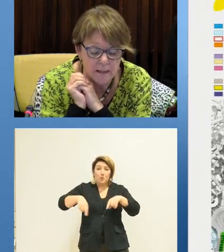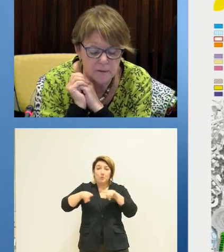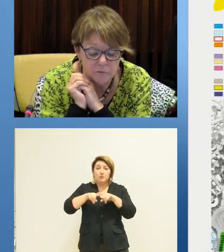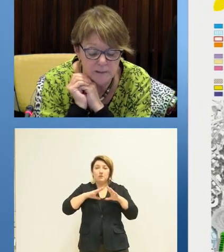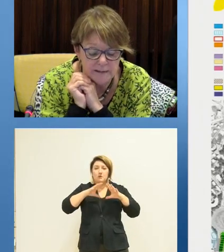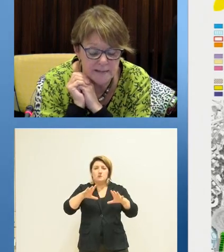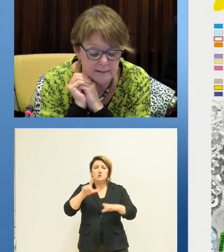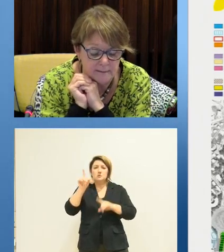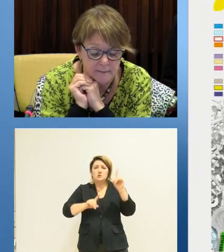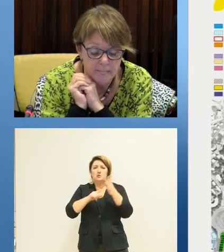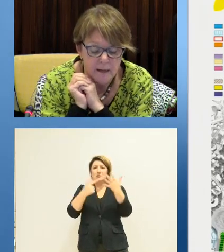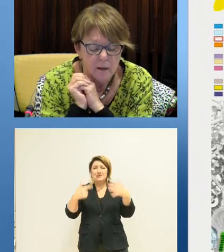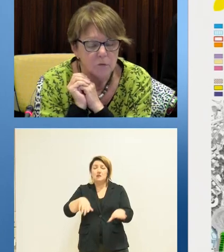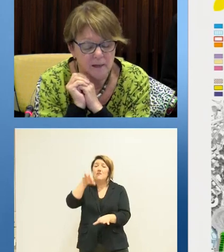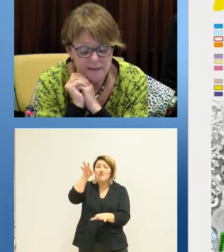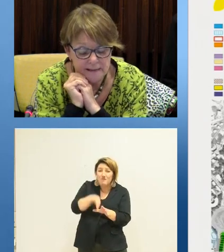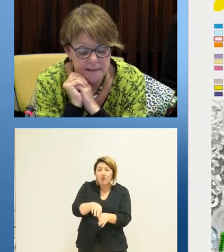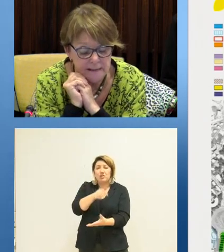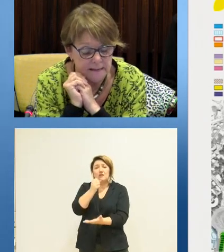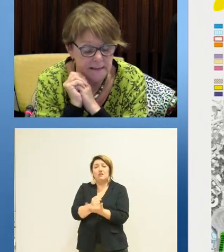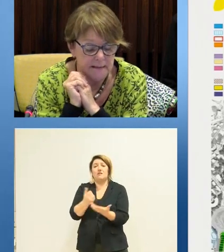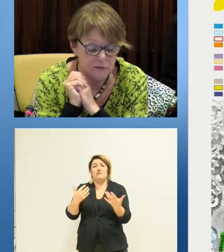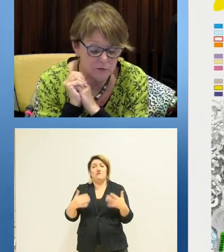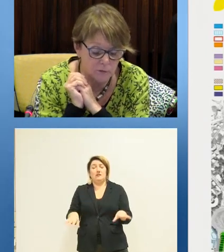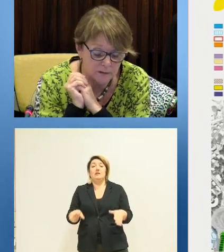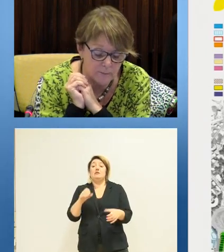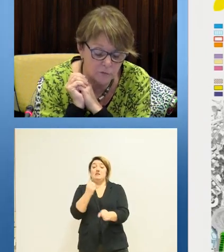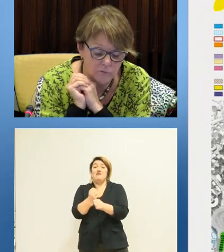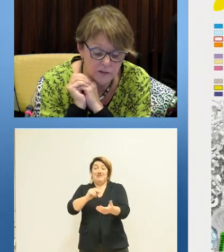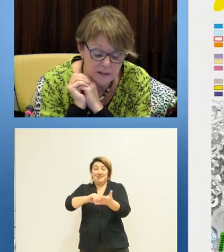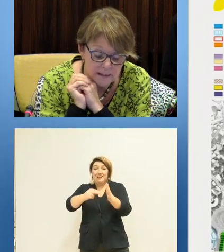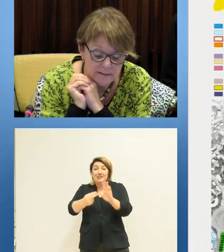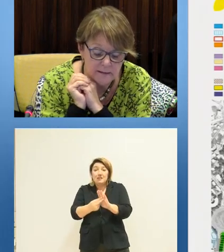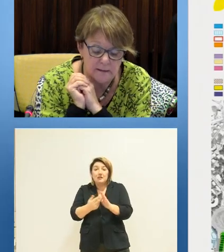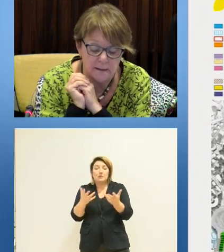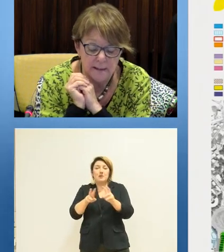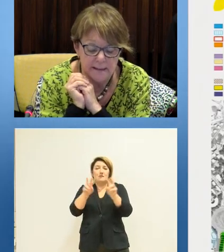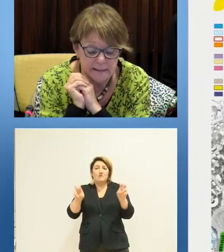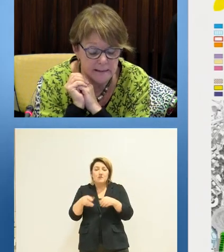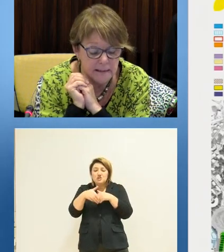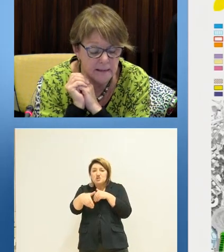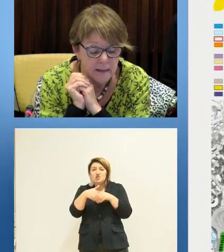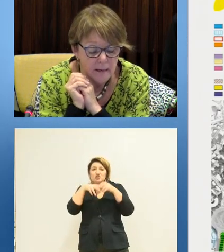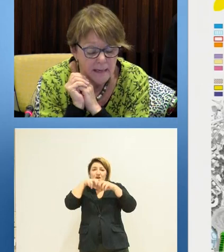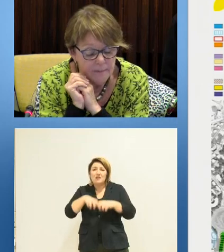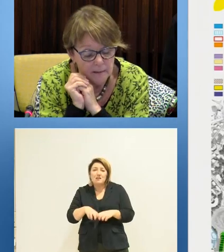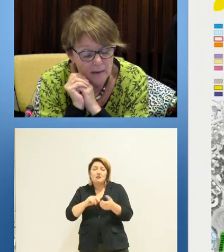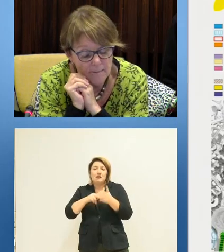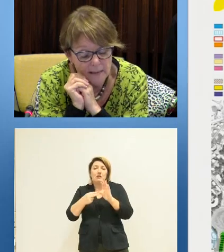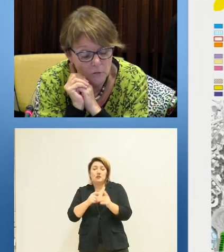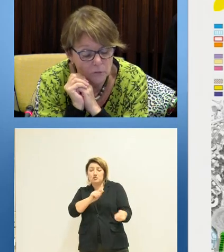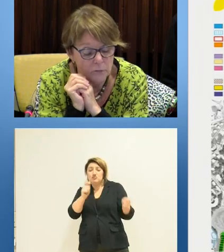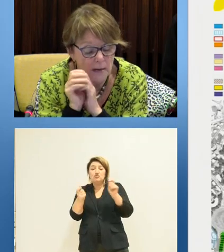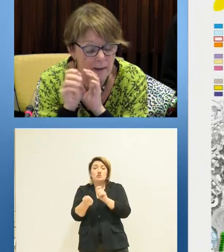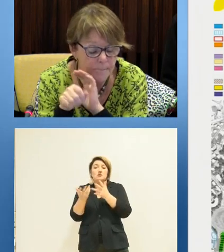juillet 2010 est le travail technique et des changements notamment de fiches analytique et techniques et bien